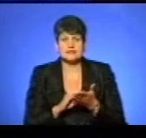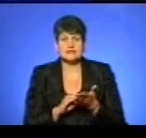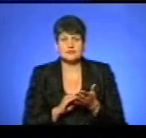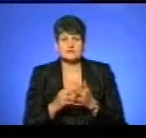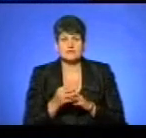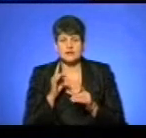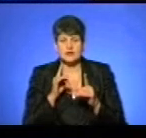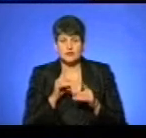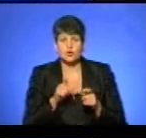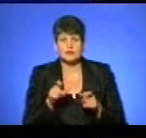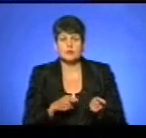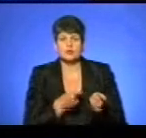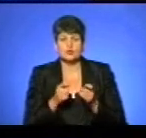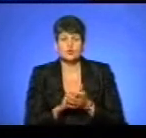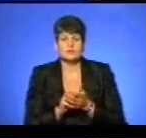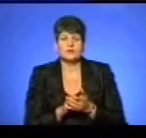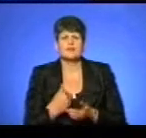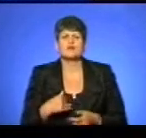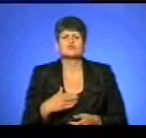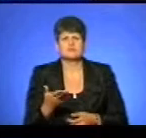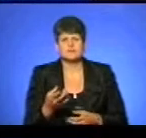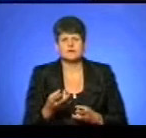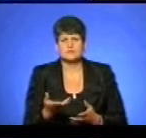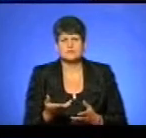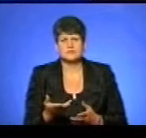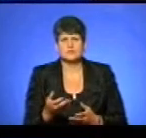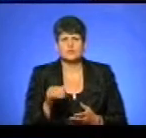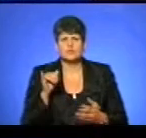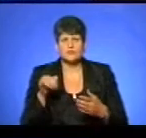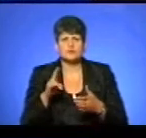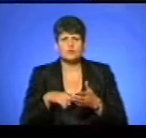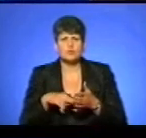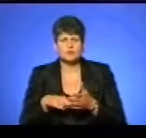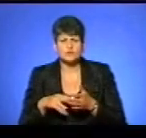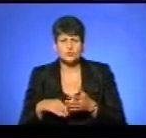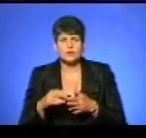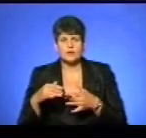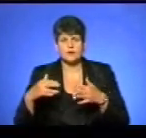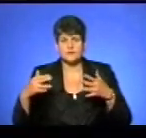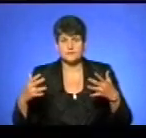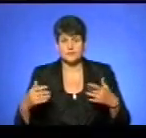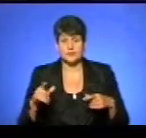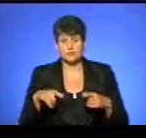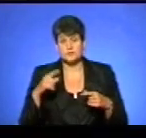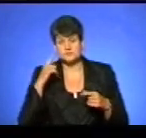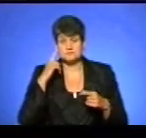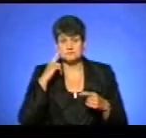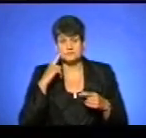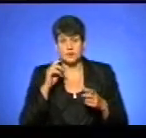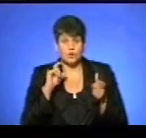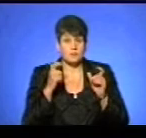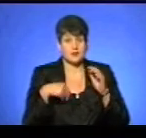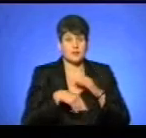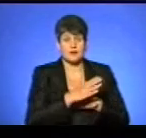яка людина приносить документи, він каже, та на що вам та здалося, вас оподаткують, потім то пішло, і людина каже, ну, обертається.